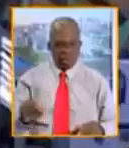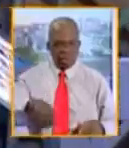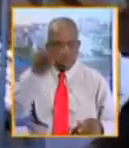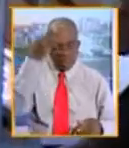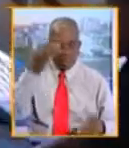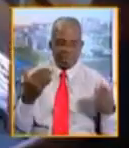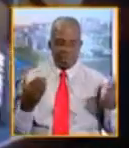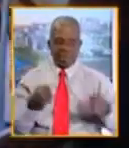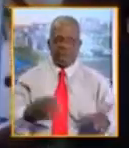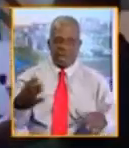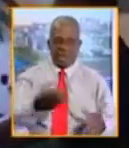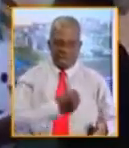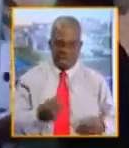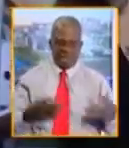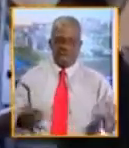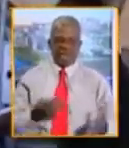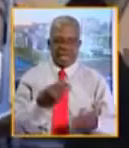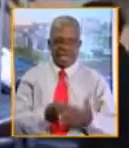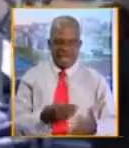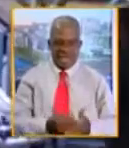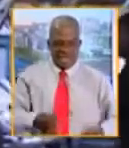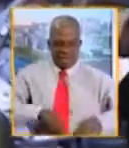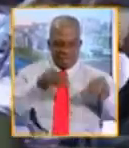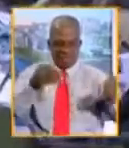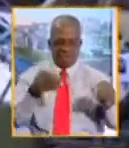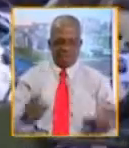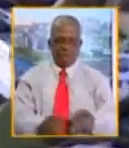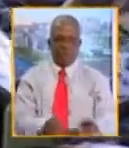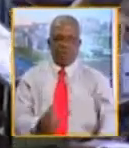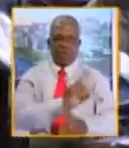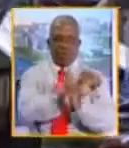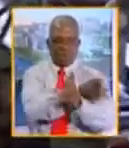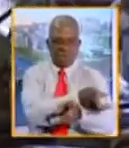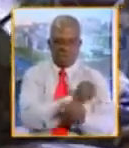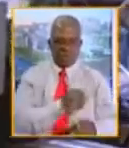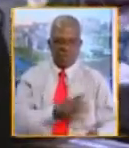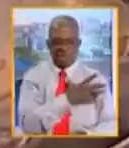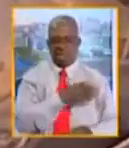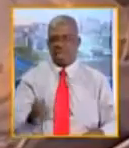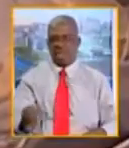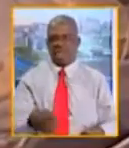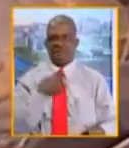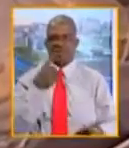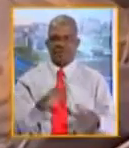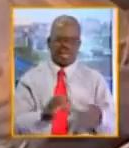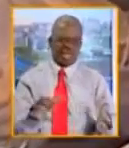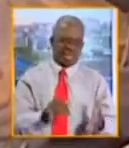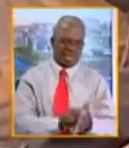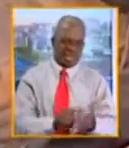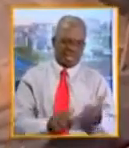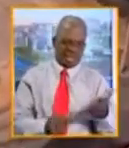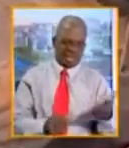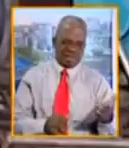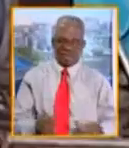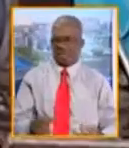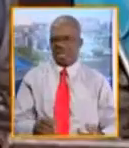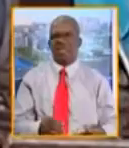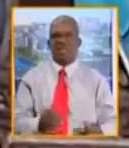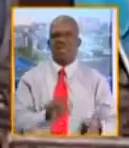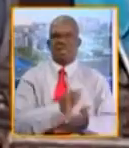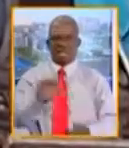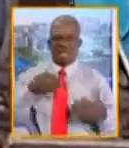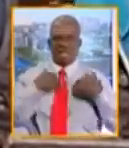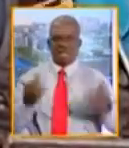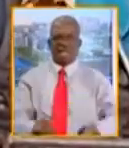20 juillet au titre des ressources de l'Eurobond. Ce paiement a profité à environ 3 940 entreprises. Concernant